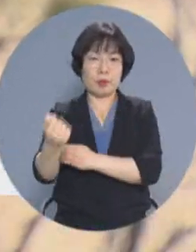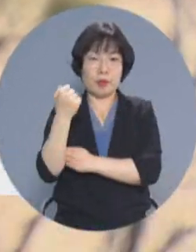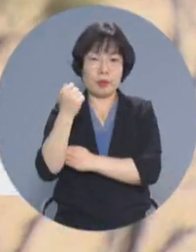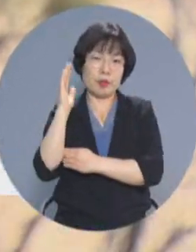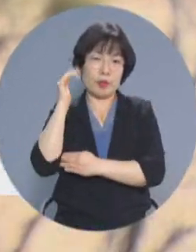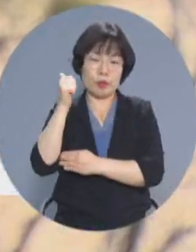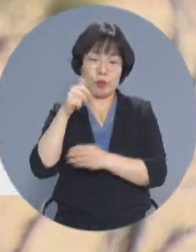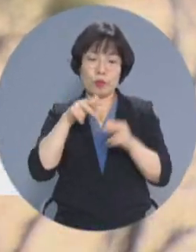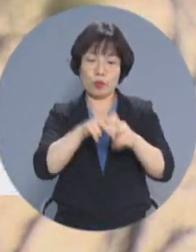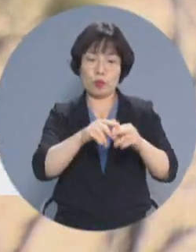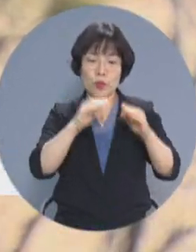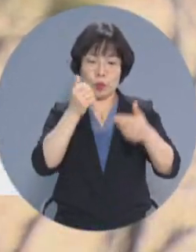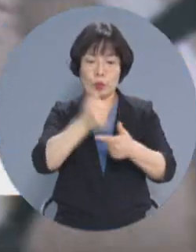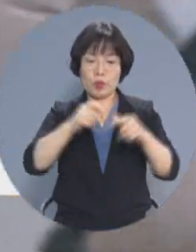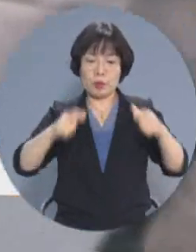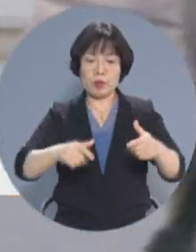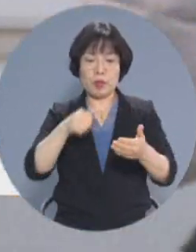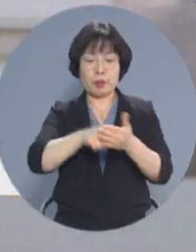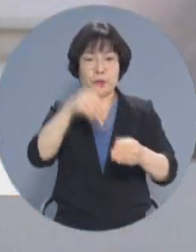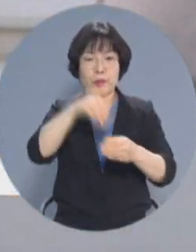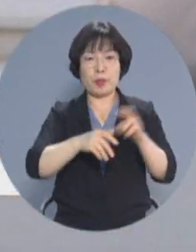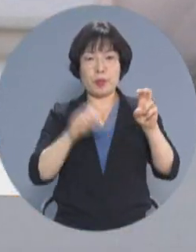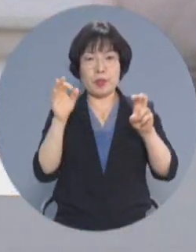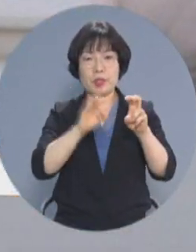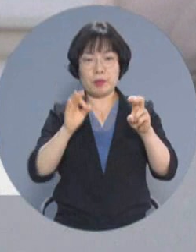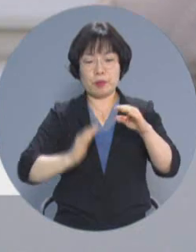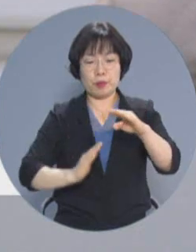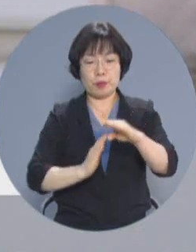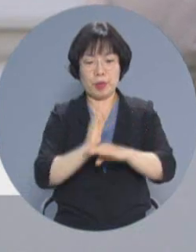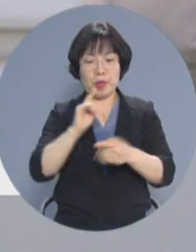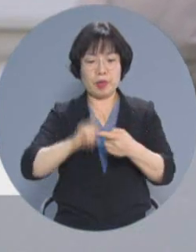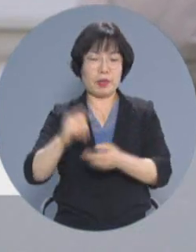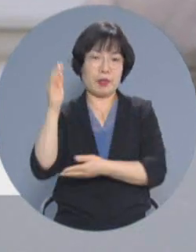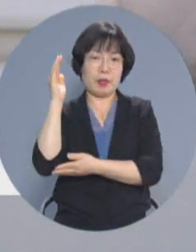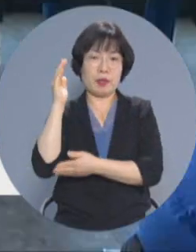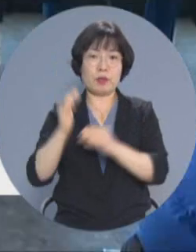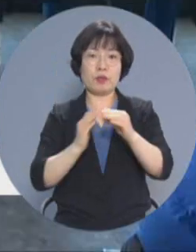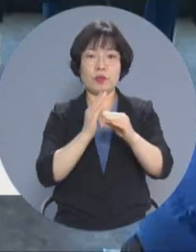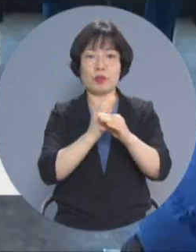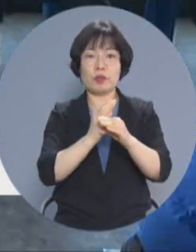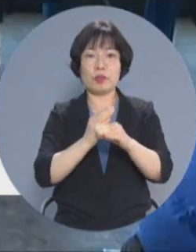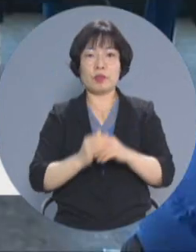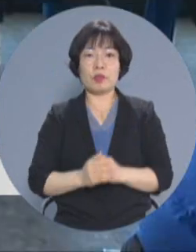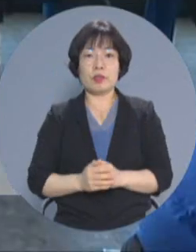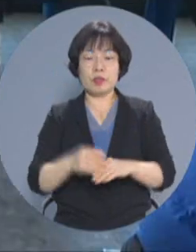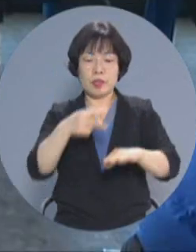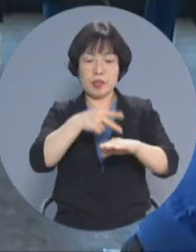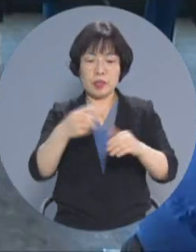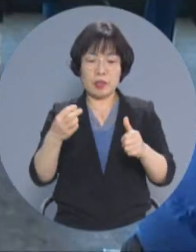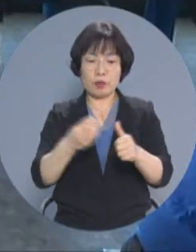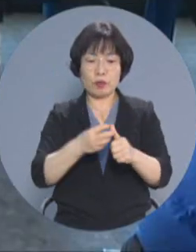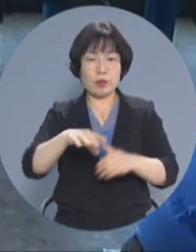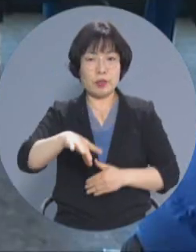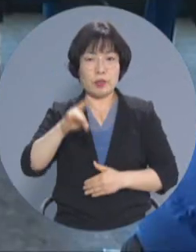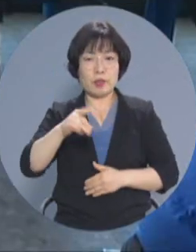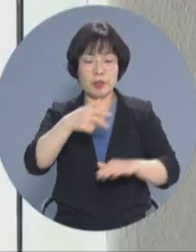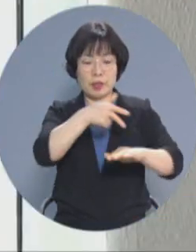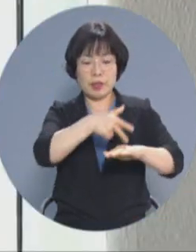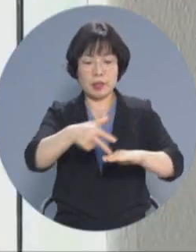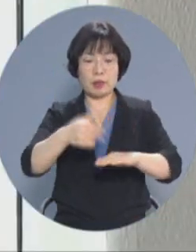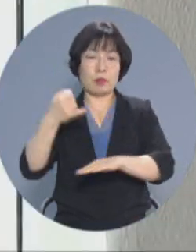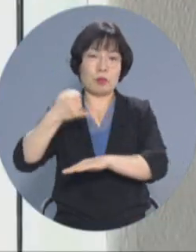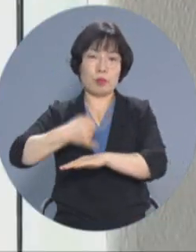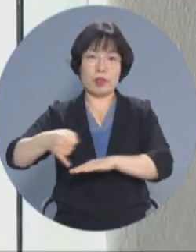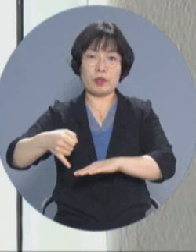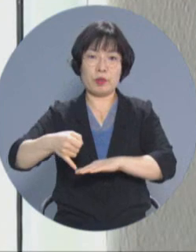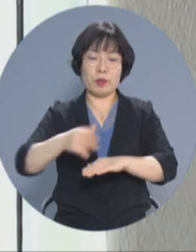후보의 호남권 득표율 20% 돌파를 언급하고 있습니다. 신안군을 시작으로 진도군,